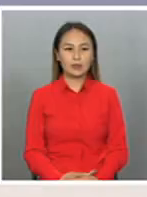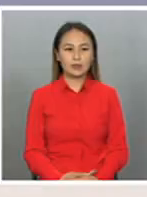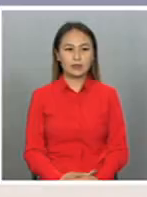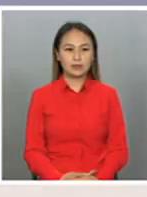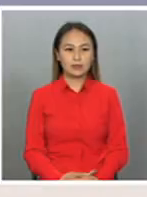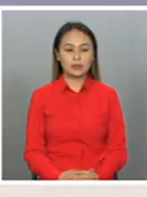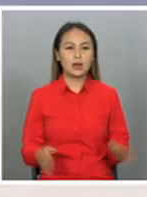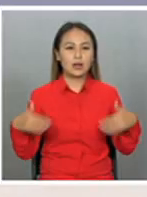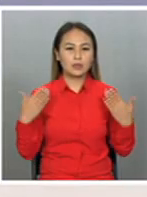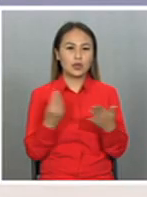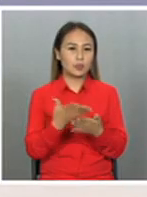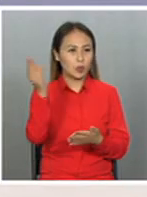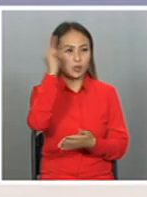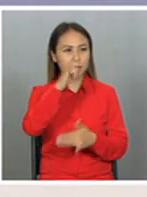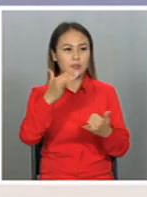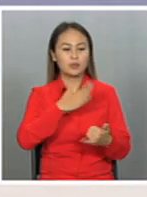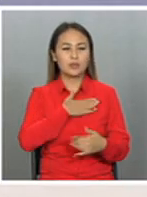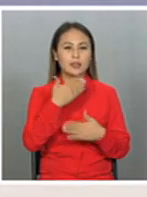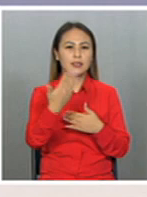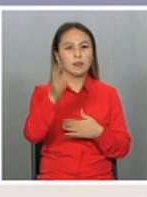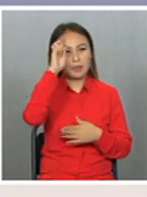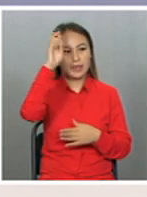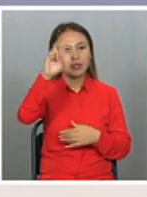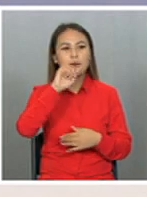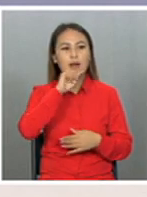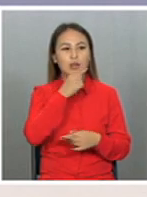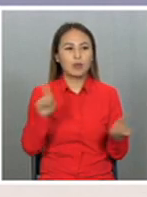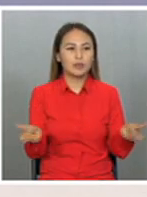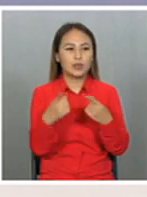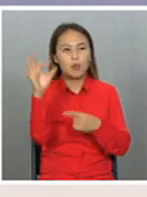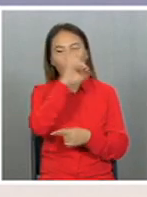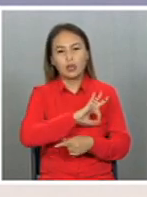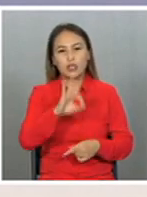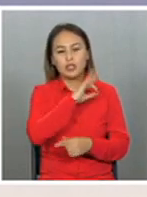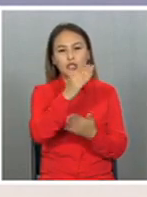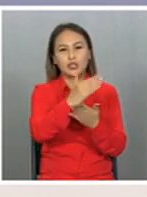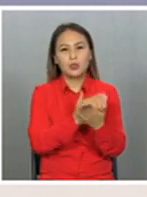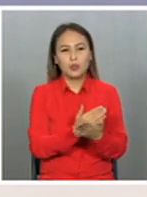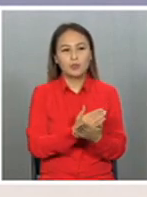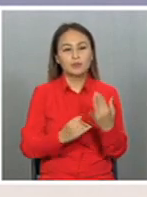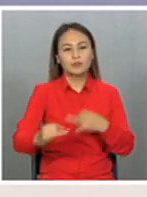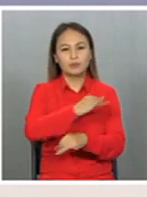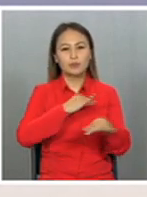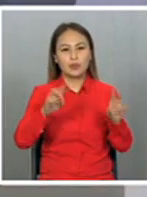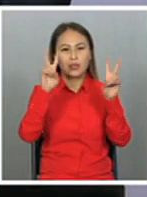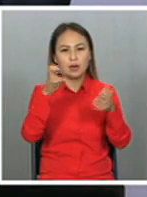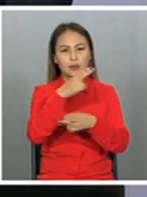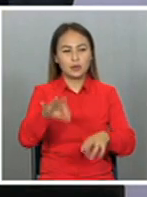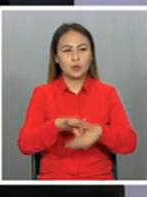Армысыздар, құрметті оқушылар, бүгін біз сіздермен мемлекеттердің экономикалық даму деңгейі бойынша жіктелуі тақырыбын өтеміз.